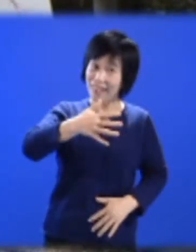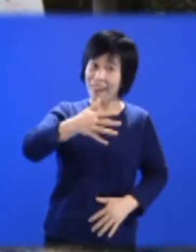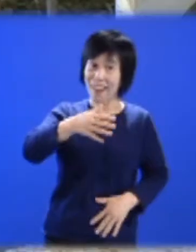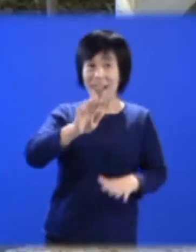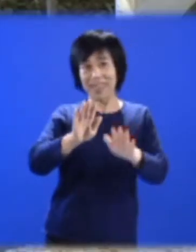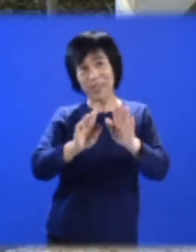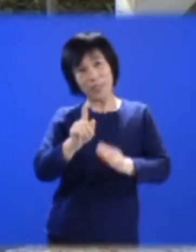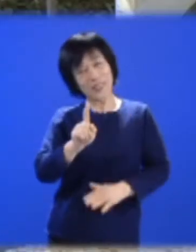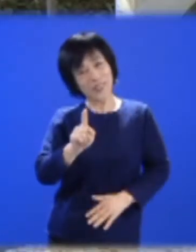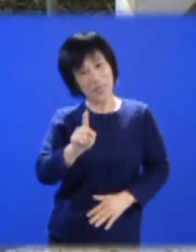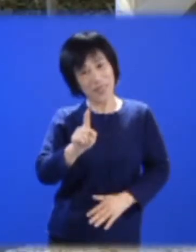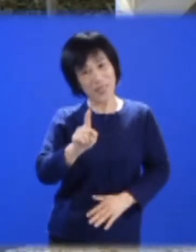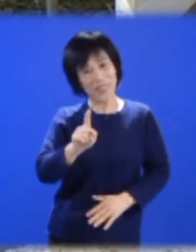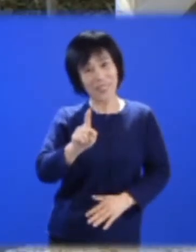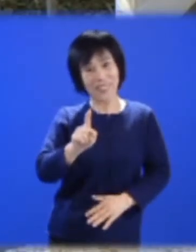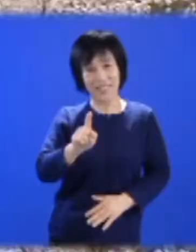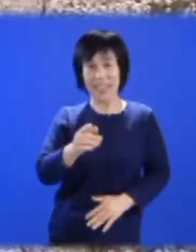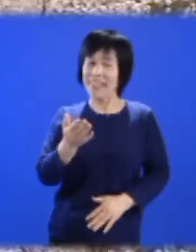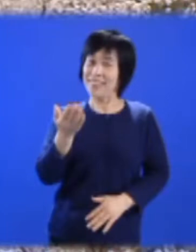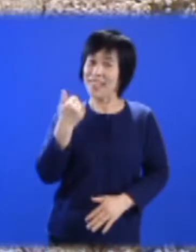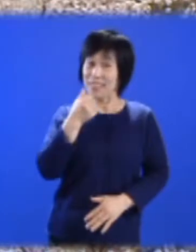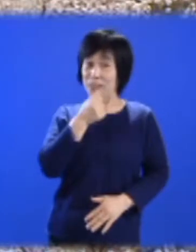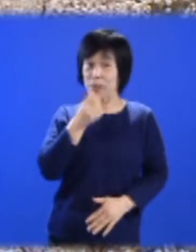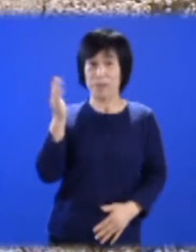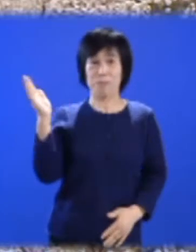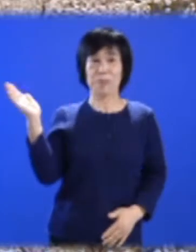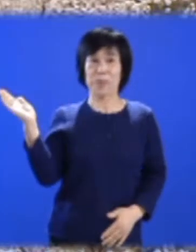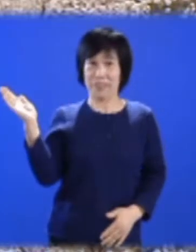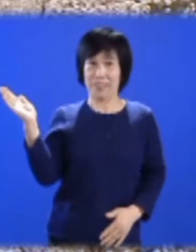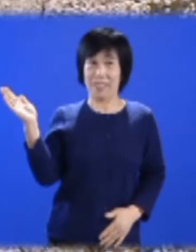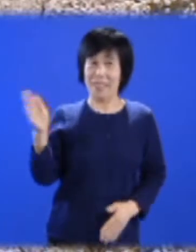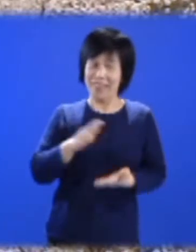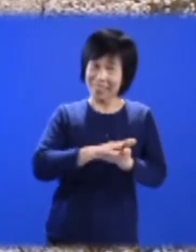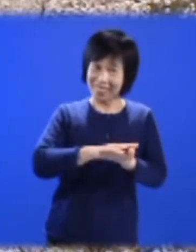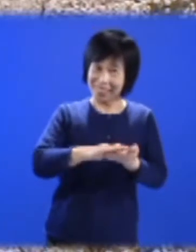か？ここから見える景色が最高なんですよ。